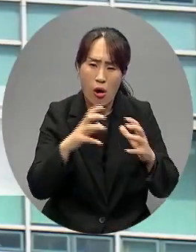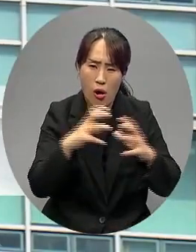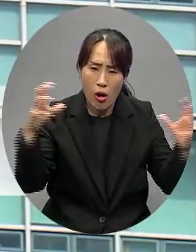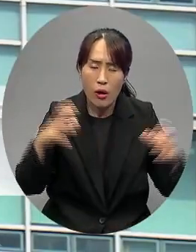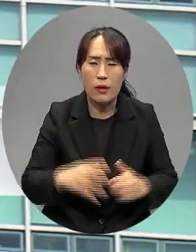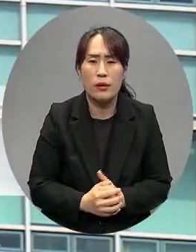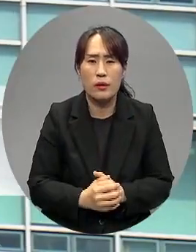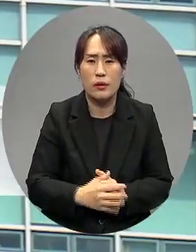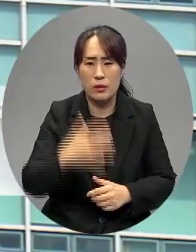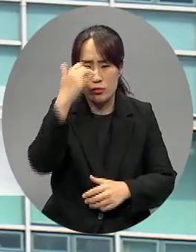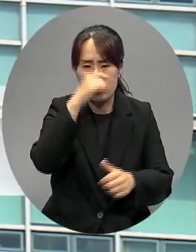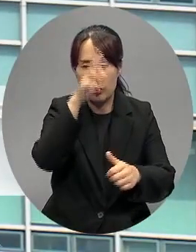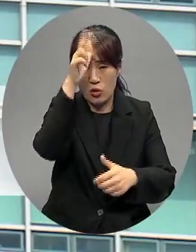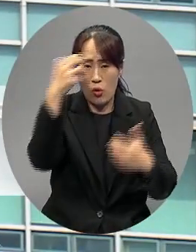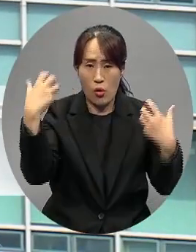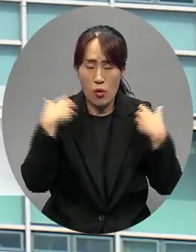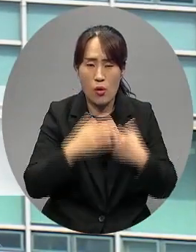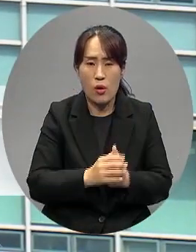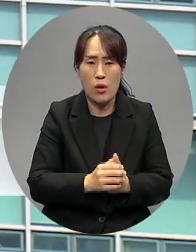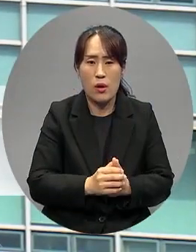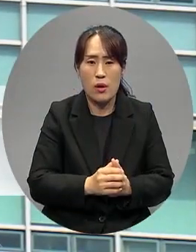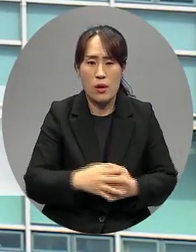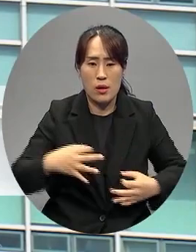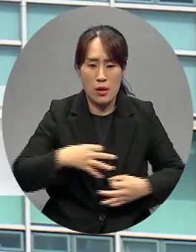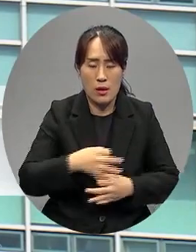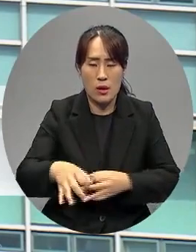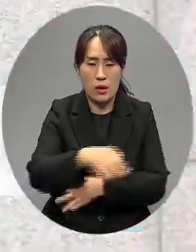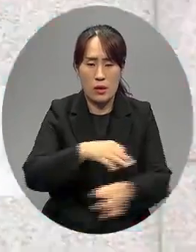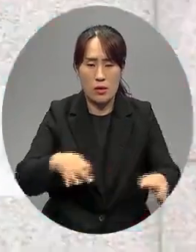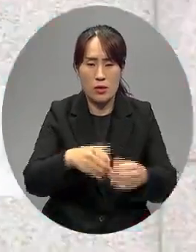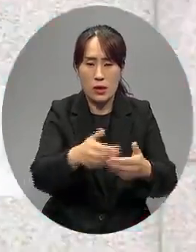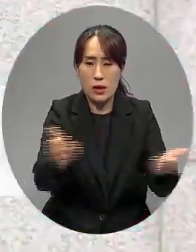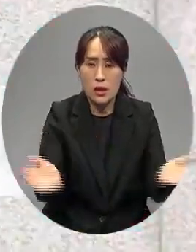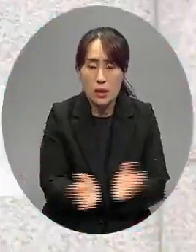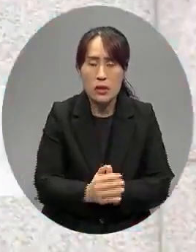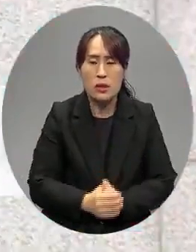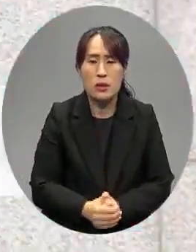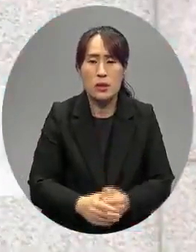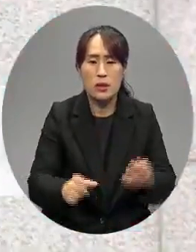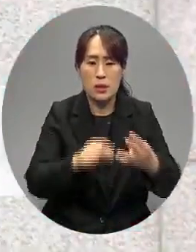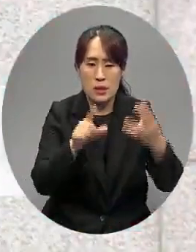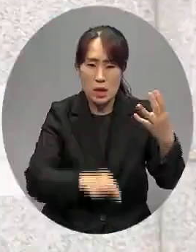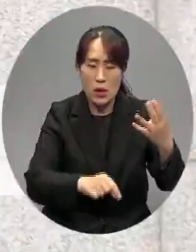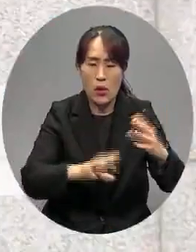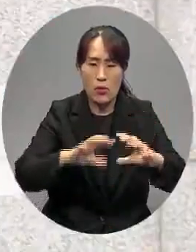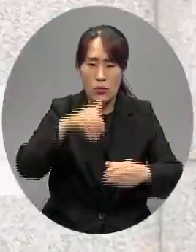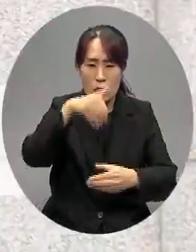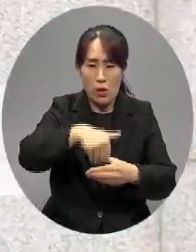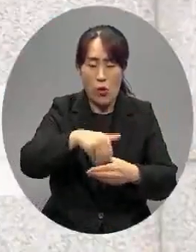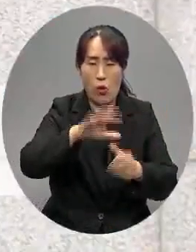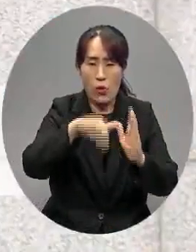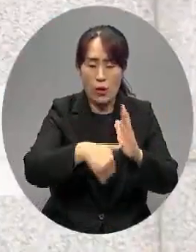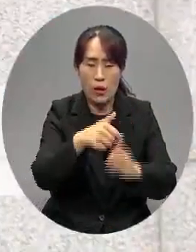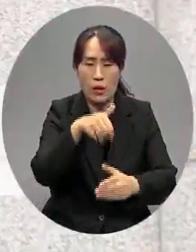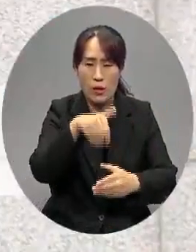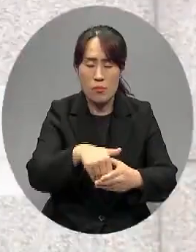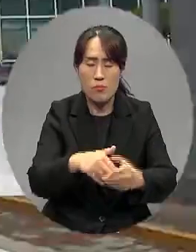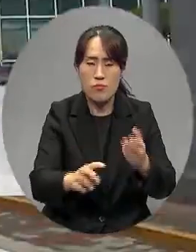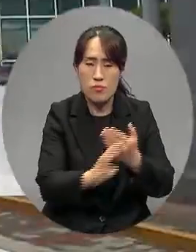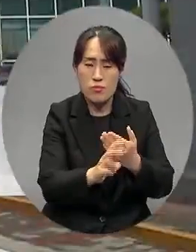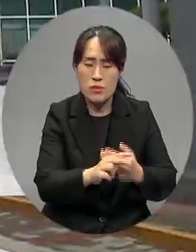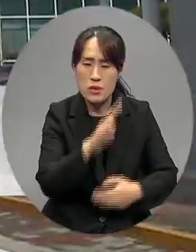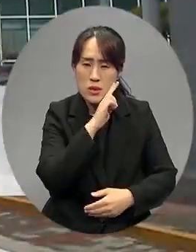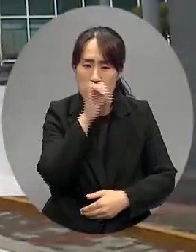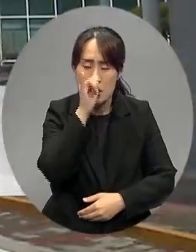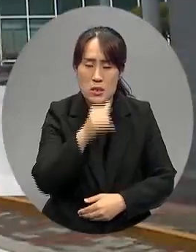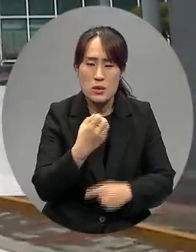있습니다 충북 경찰청 반부패 경제범죄 수사대는 지난 4월 총선 과정에서 선거법 위반 혐의가